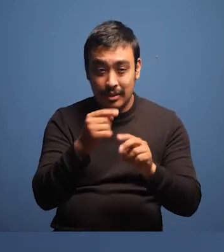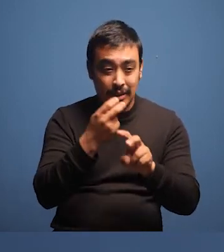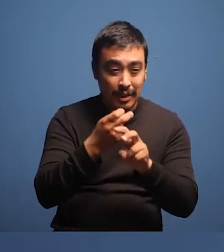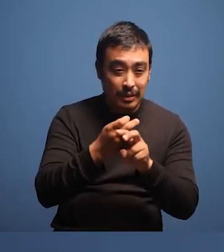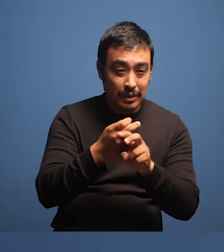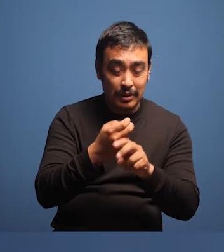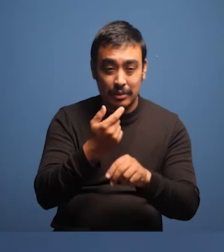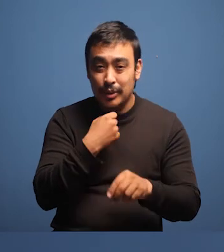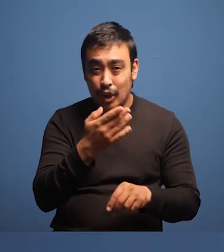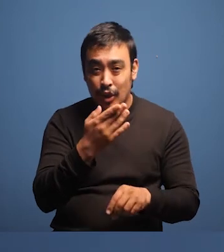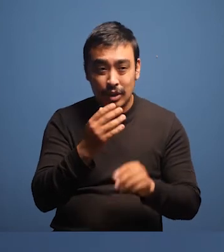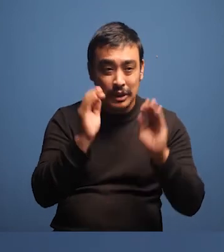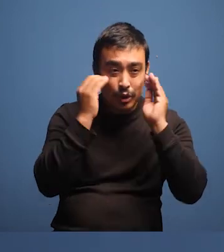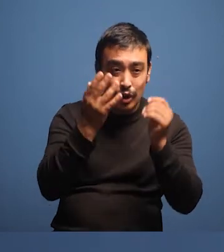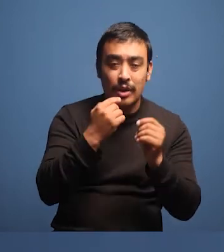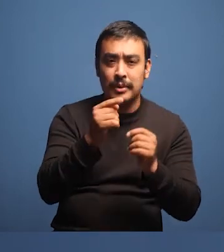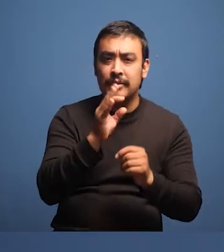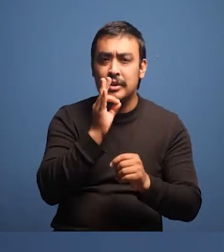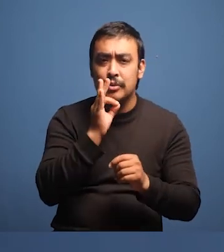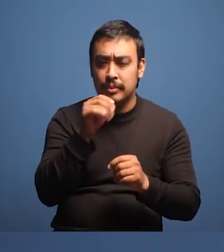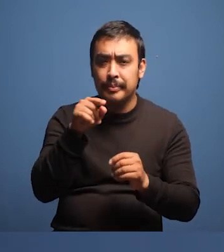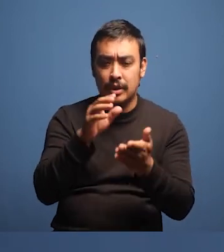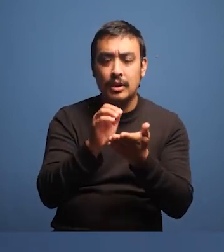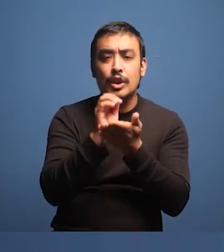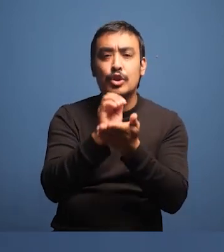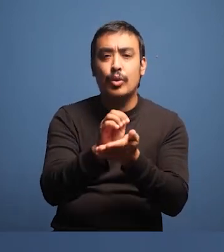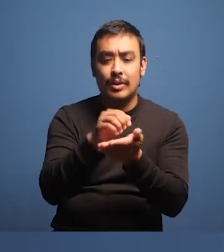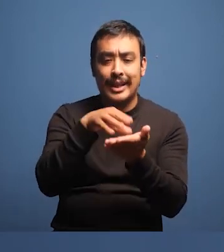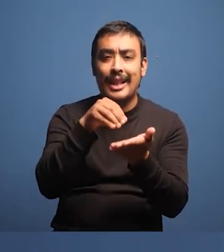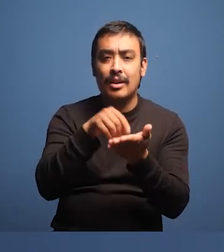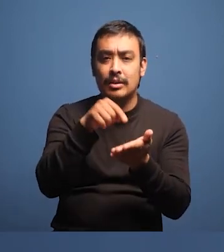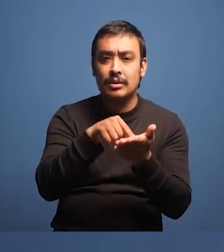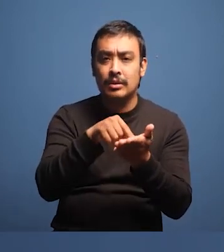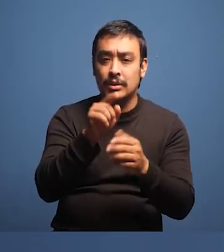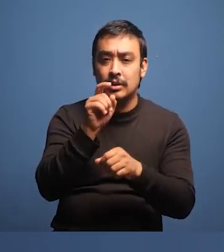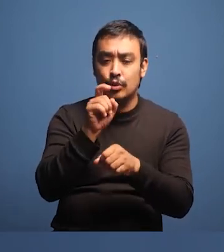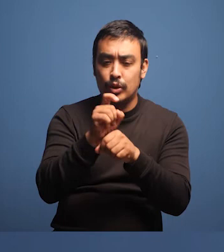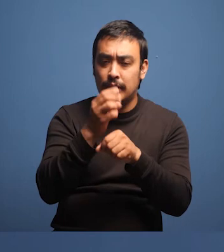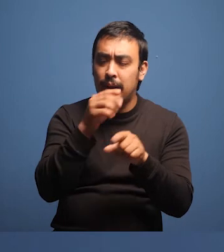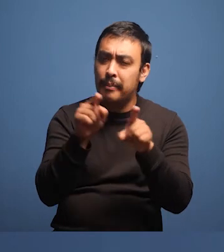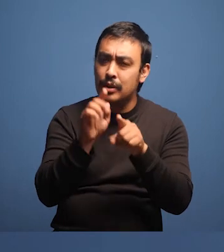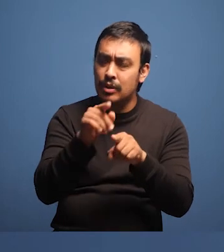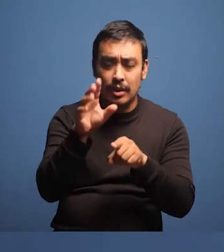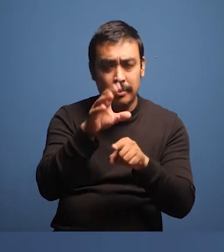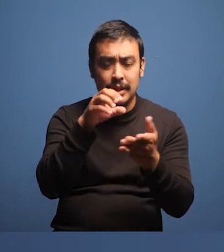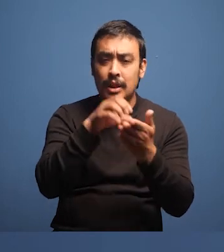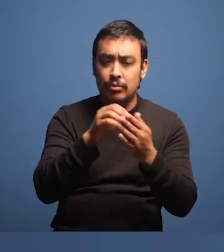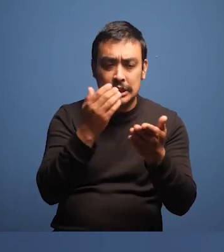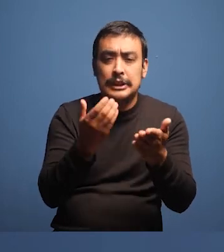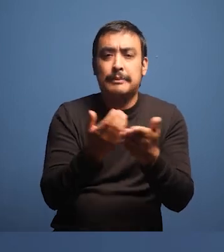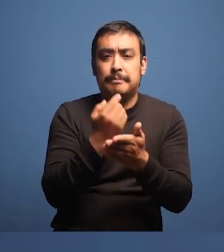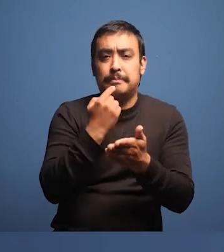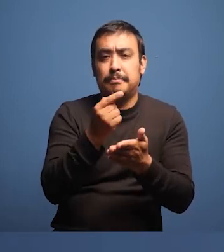भने फेसबुकमा पनि हेल्प सेन्टर हुन्छ, इन्स्टामा हेल्प सेन्टर हुन्छ, ट्विटरमा हुन्छ, हरेक ठाउँमा चाहिँ त्यो हामीले युज गरेको प्लेटफर्म चाहिँ सेफ होस् भनेर चाहिँ